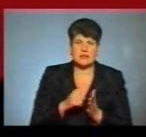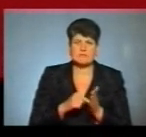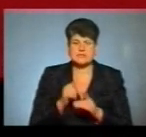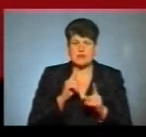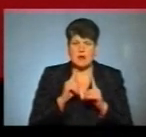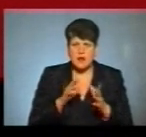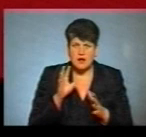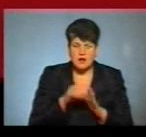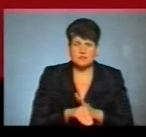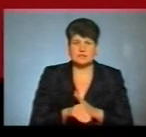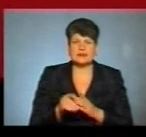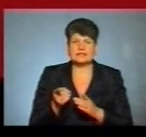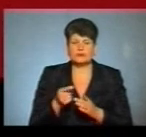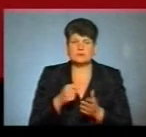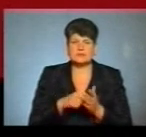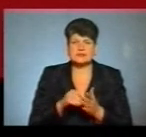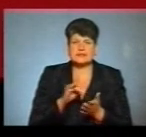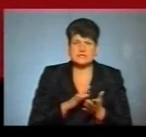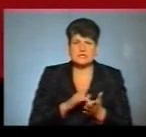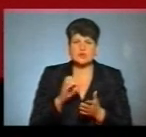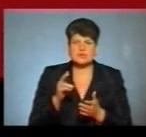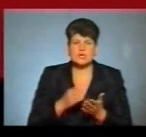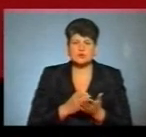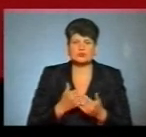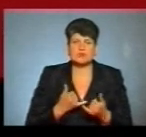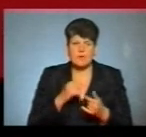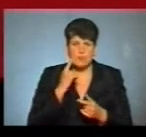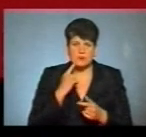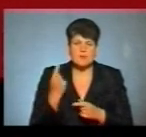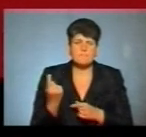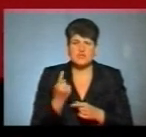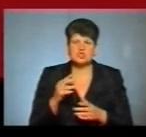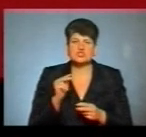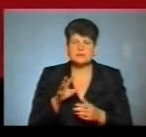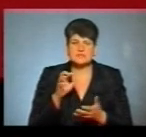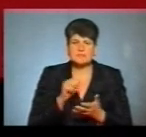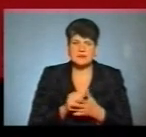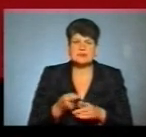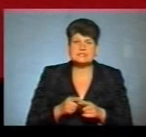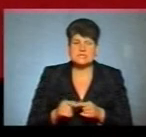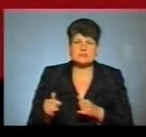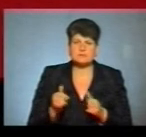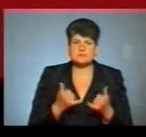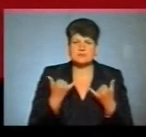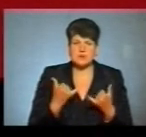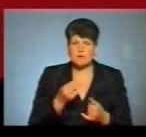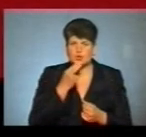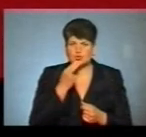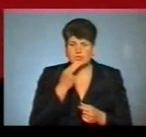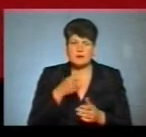раду, Тернопільський міський центр соціальних служб для молоді. Десь найперше, чим ми займаємося, це забезпеченням зараз